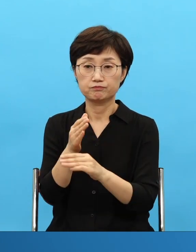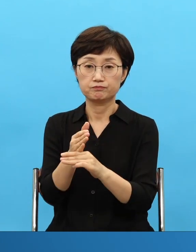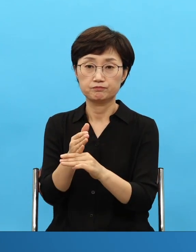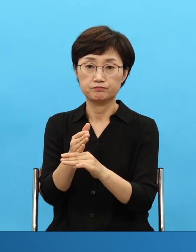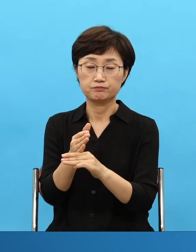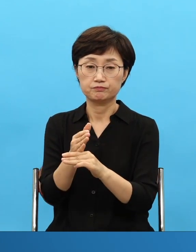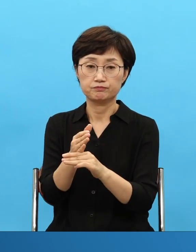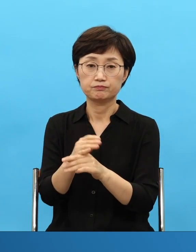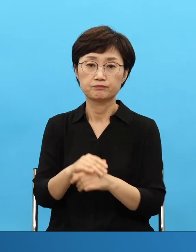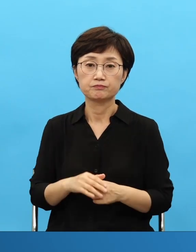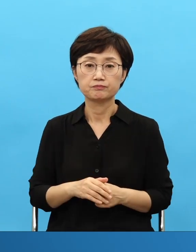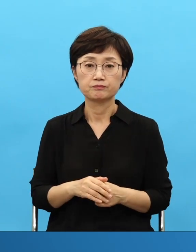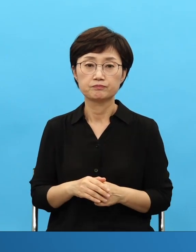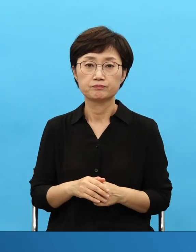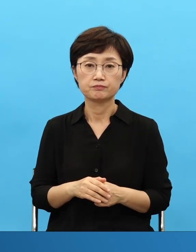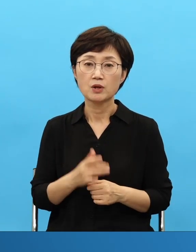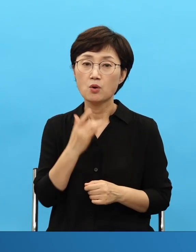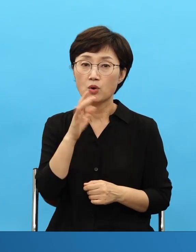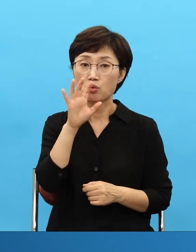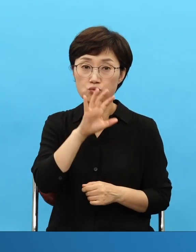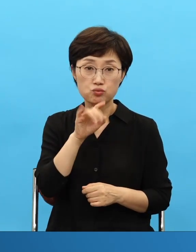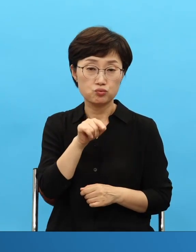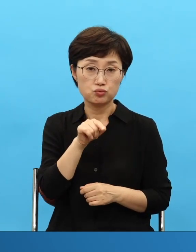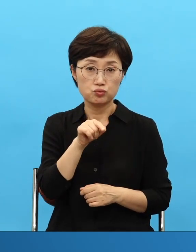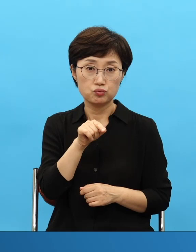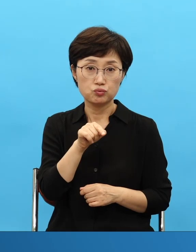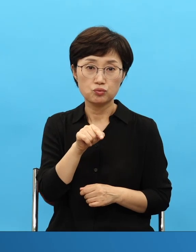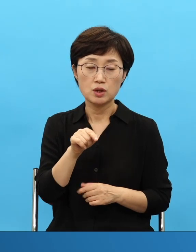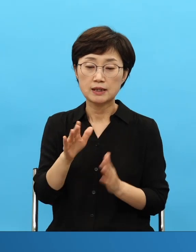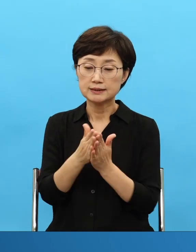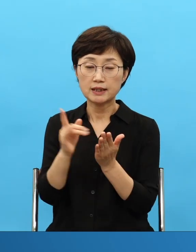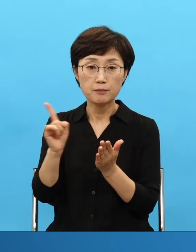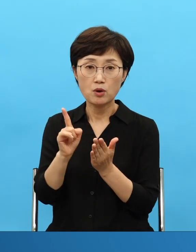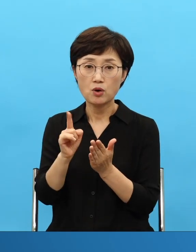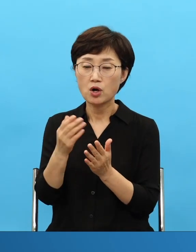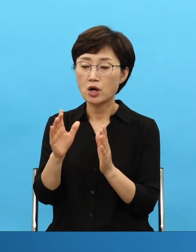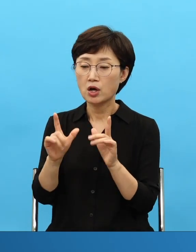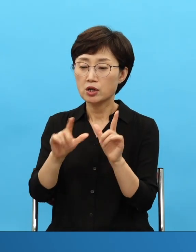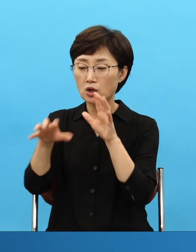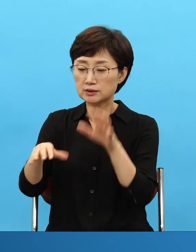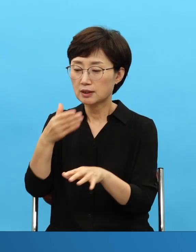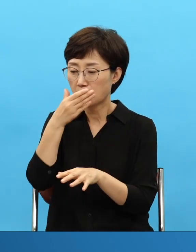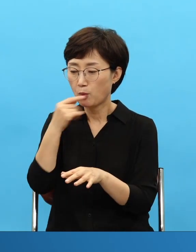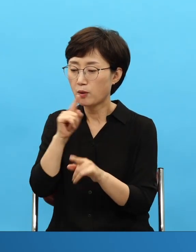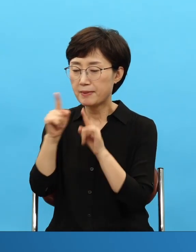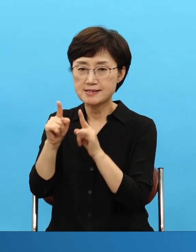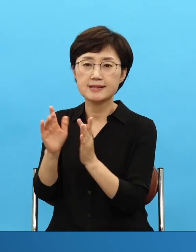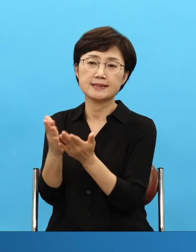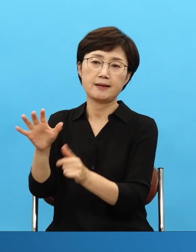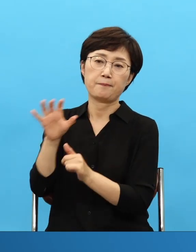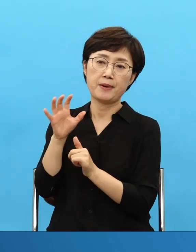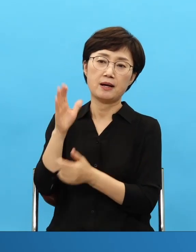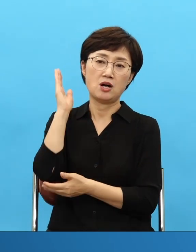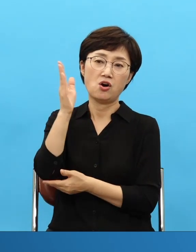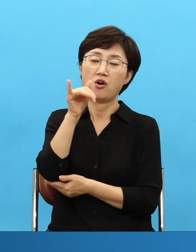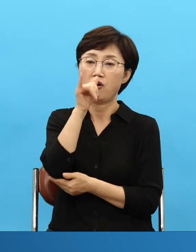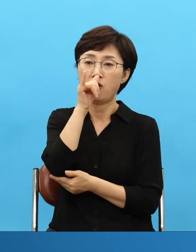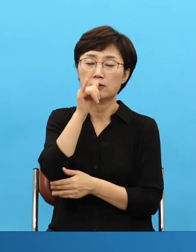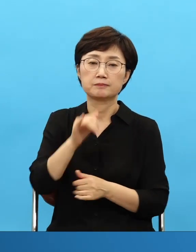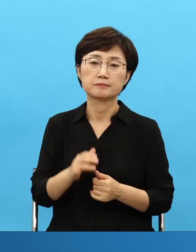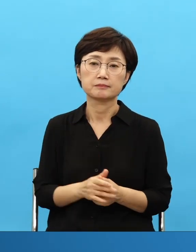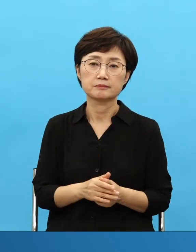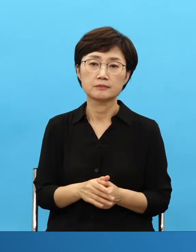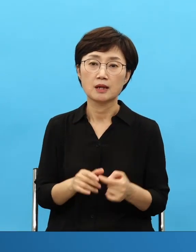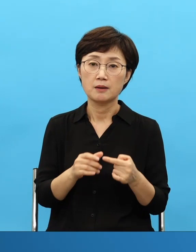있습니다. 237 화요제자 훈련은 현장 복음 메시지를 교재로 강의가 진행되고 있습니다.